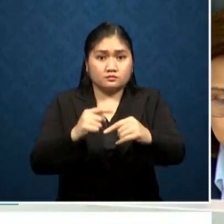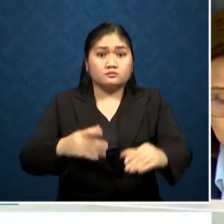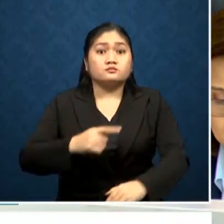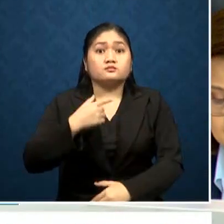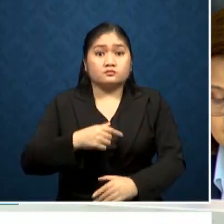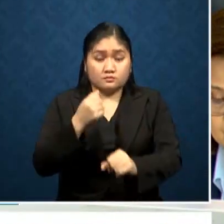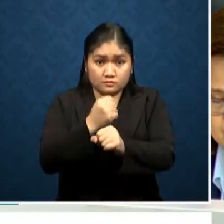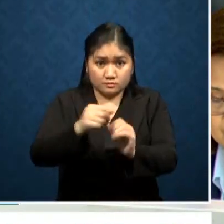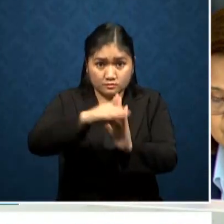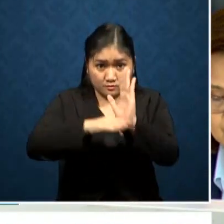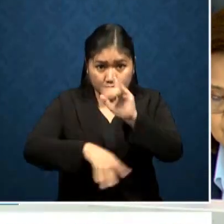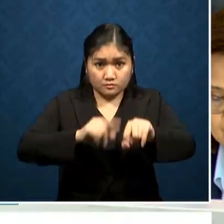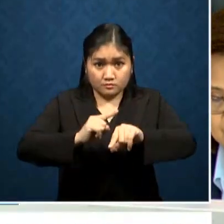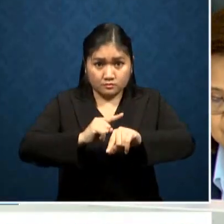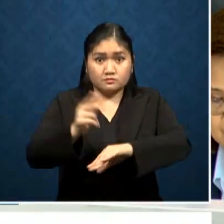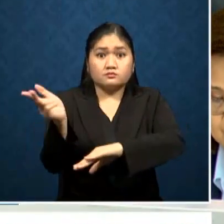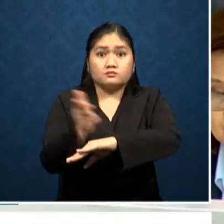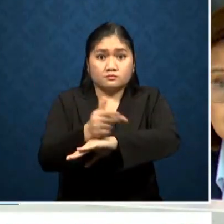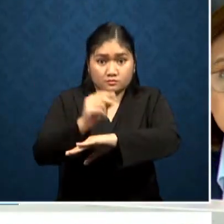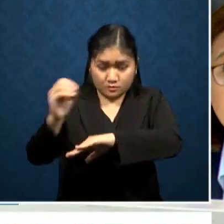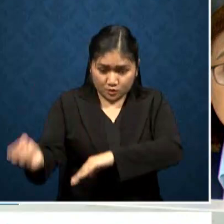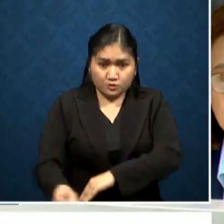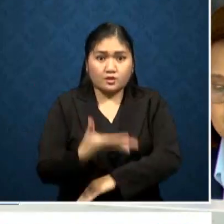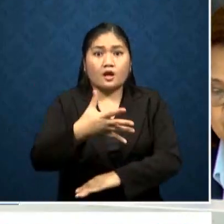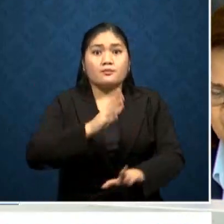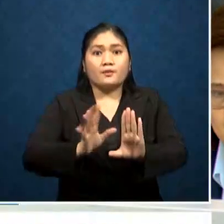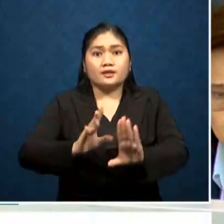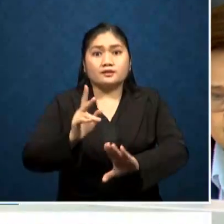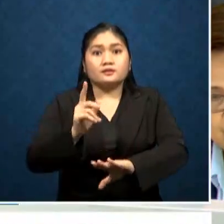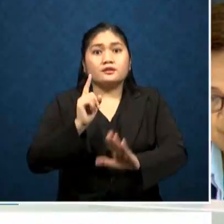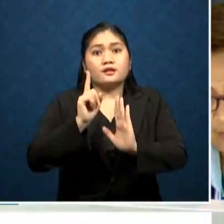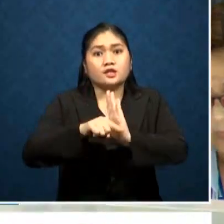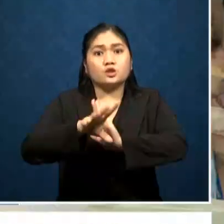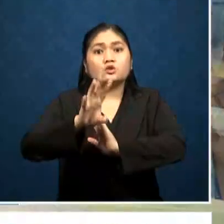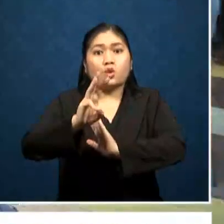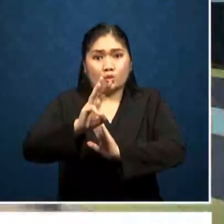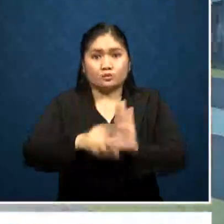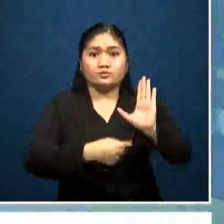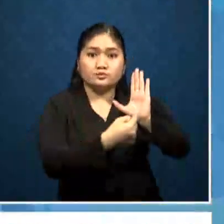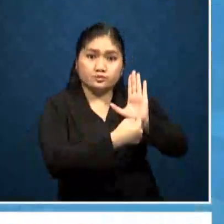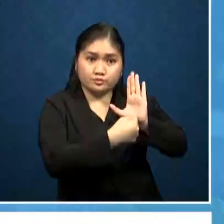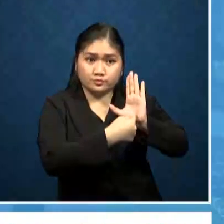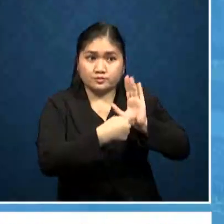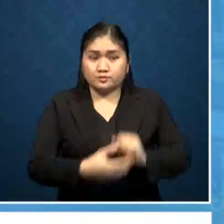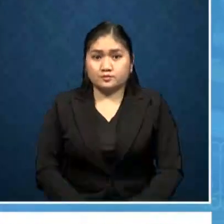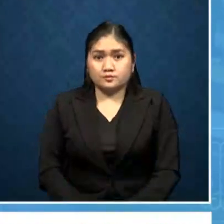ait Vishen Phe Kepเป็วีลิทัตประมาณ 6 ดทีครัขัครั